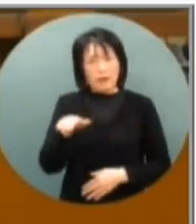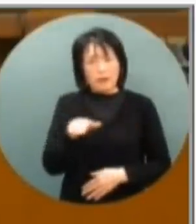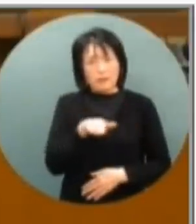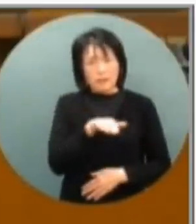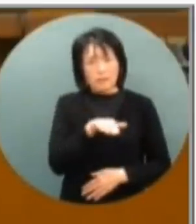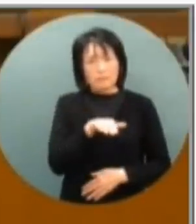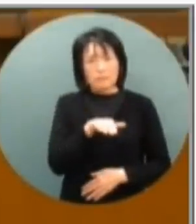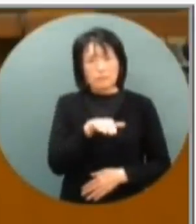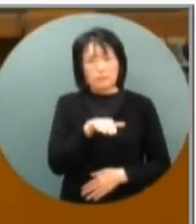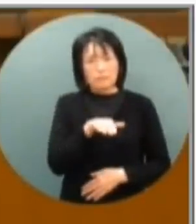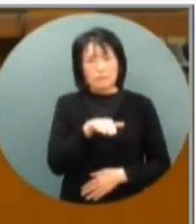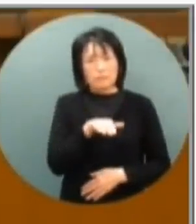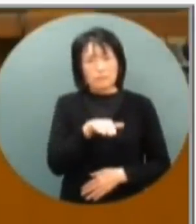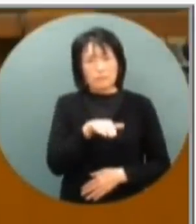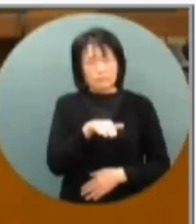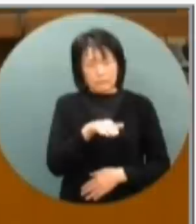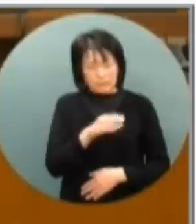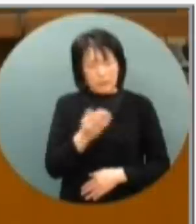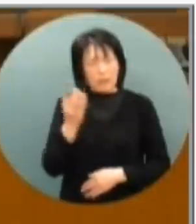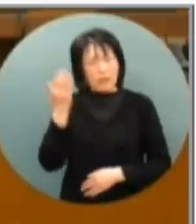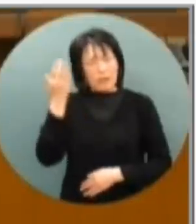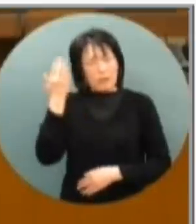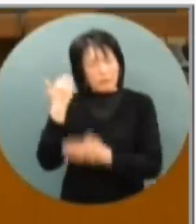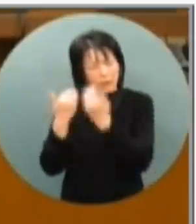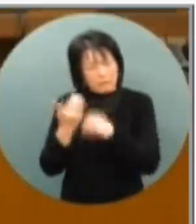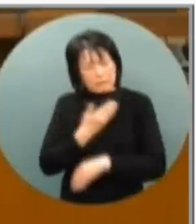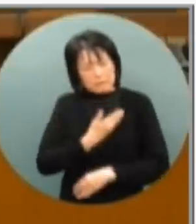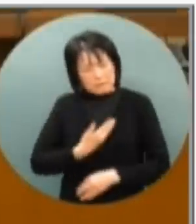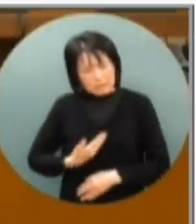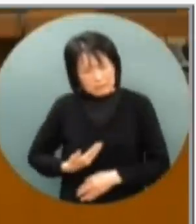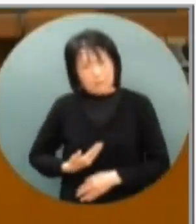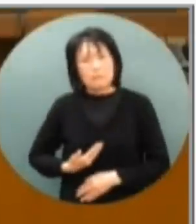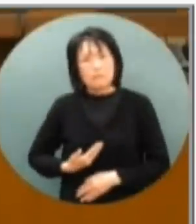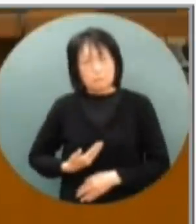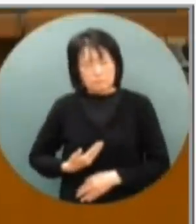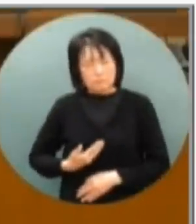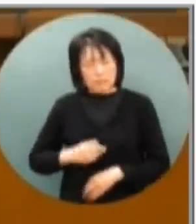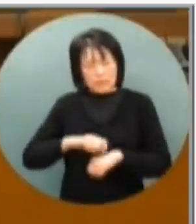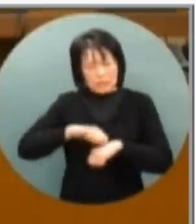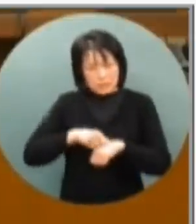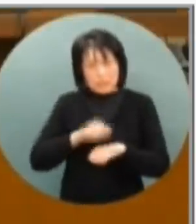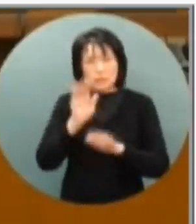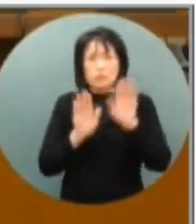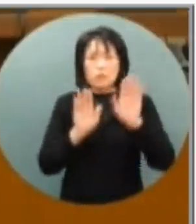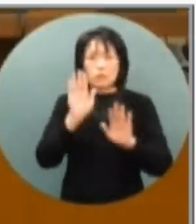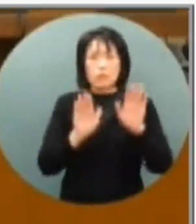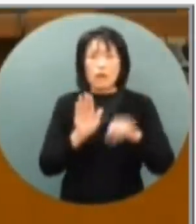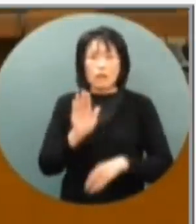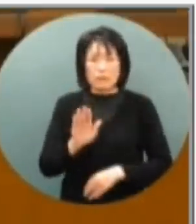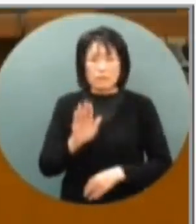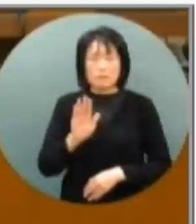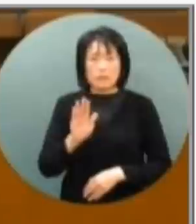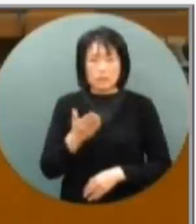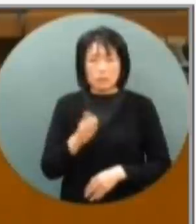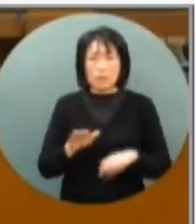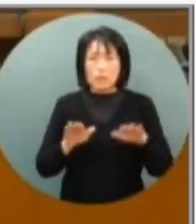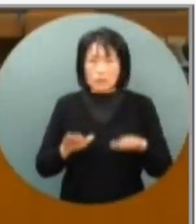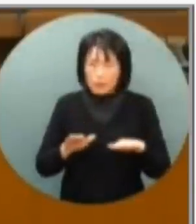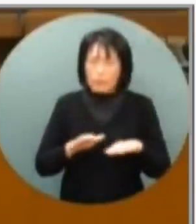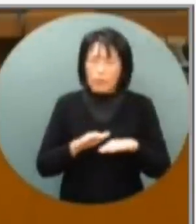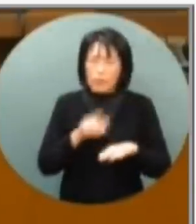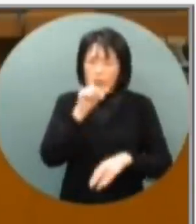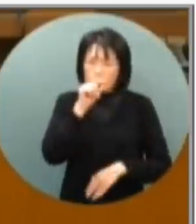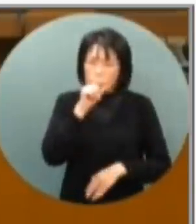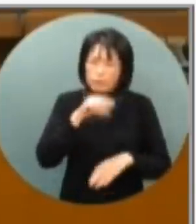常に残念な過去歴史、非常に厳しい思いがあったにもかかわらず、今も大切なふるさとと